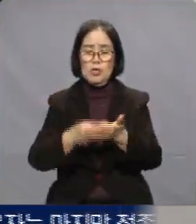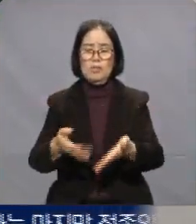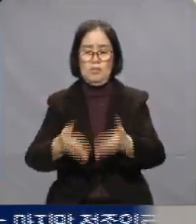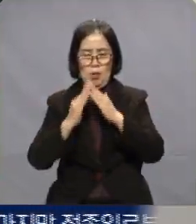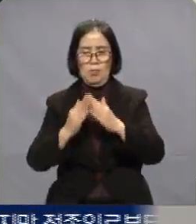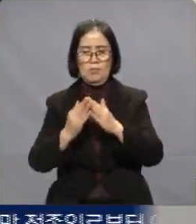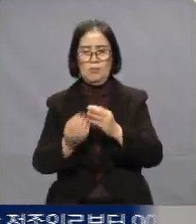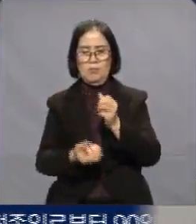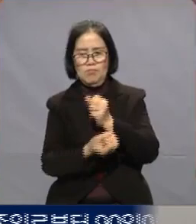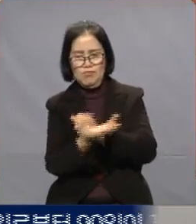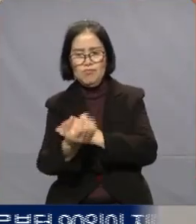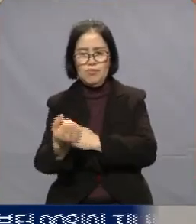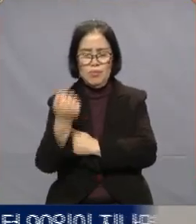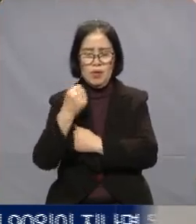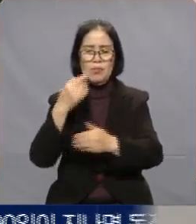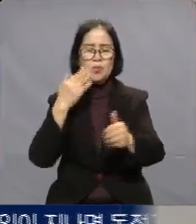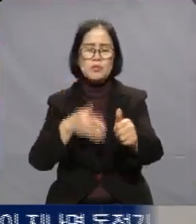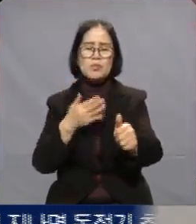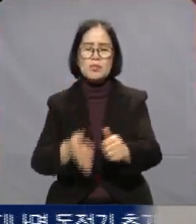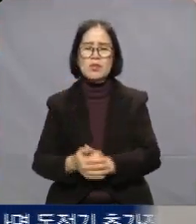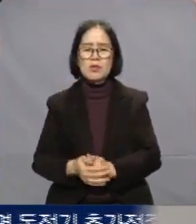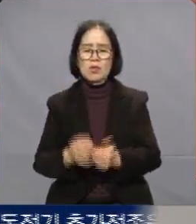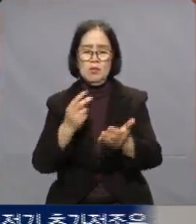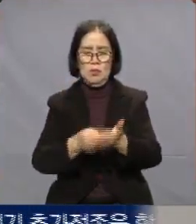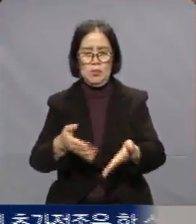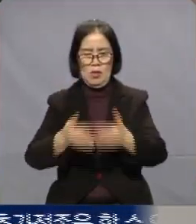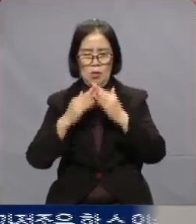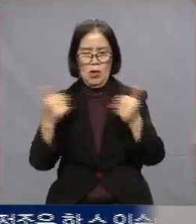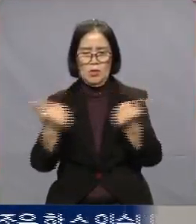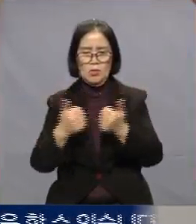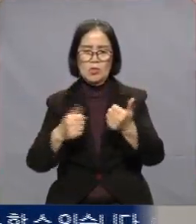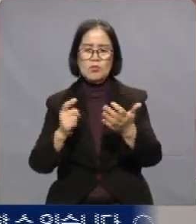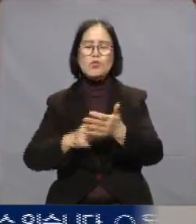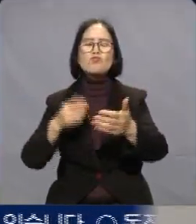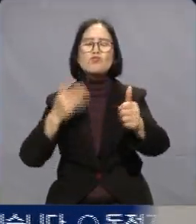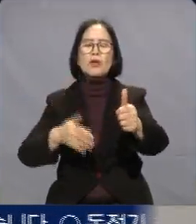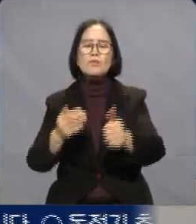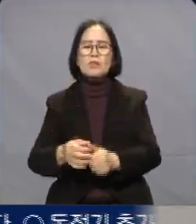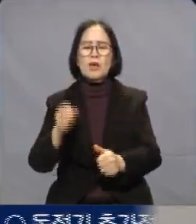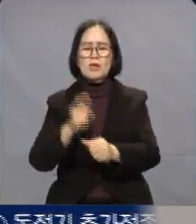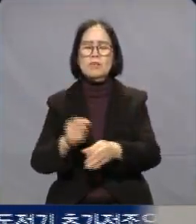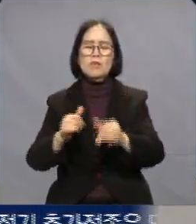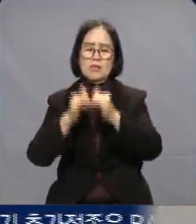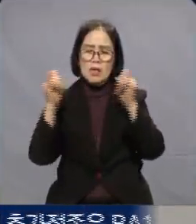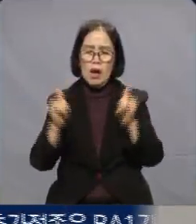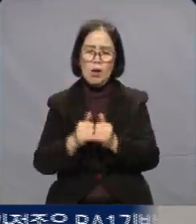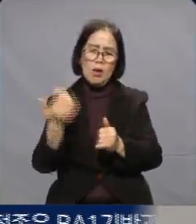발휘해야 하지 않겠습니까? 가스라이팅 법제화 논의를 촉구합니다. 이미 우리 사회에